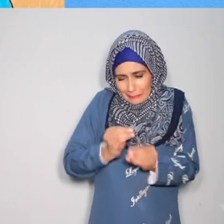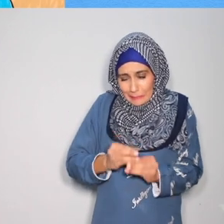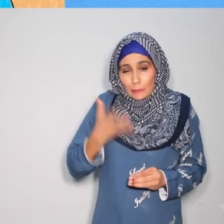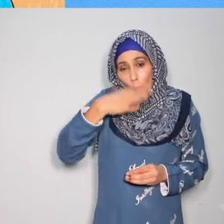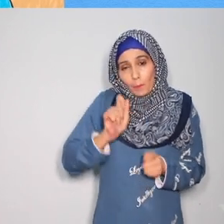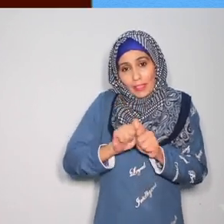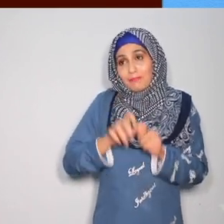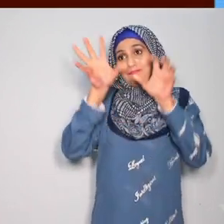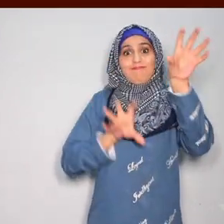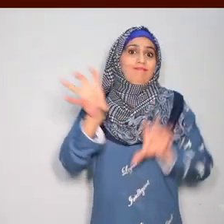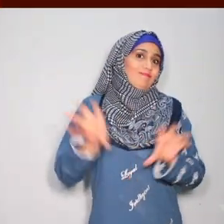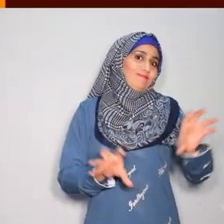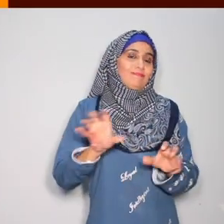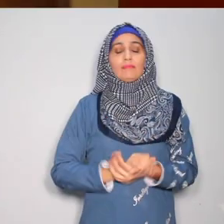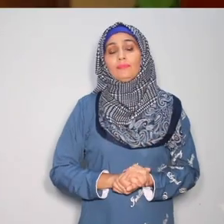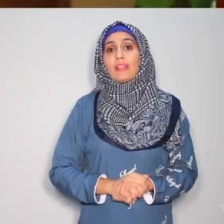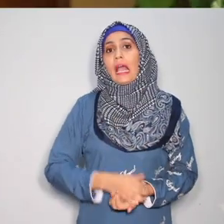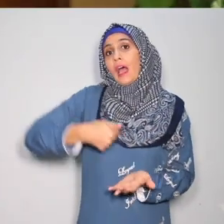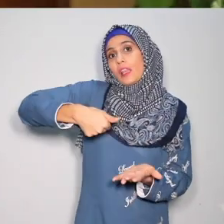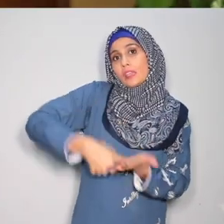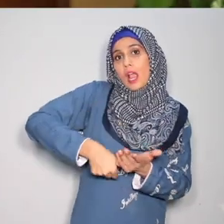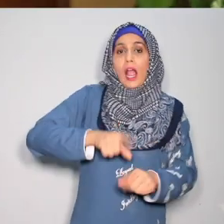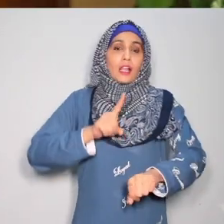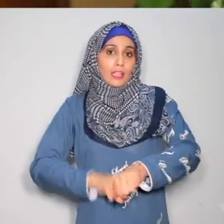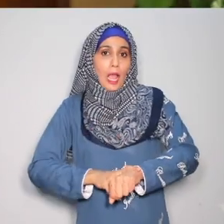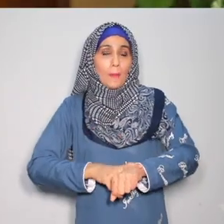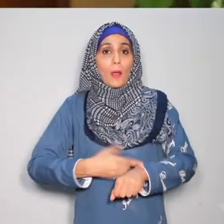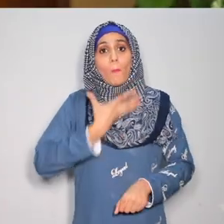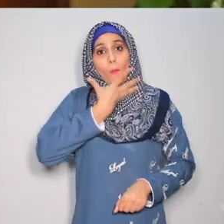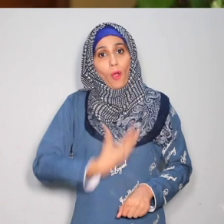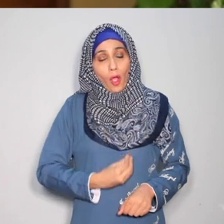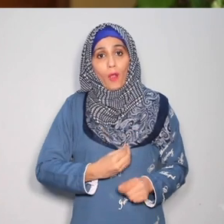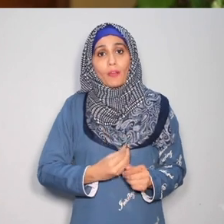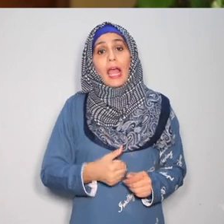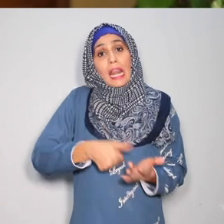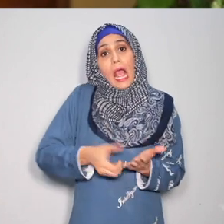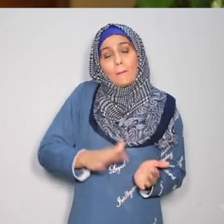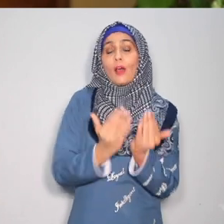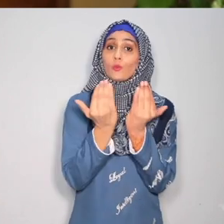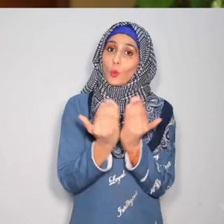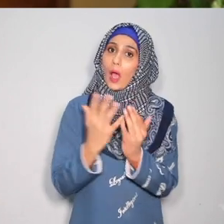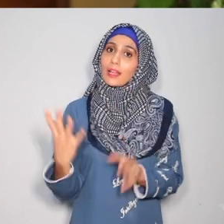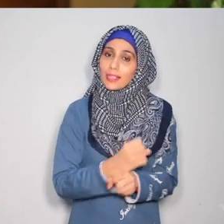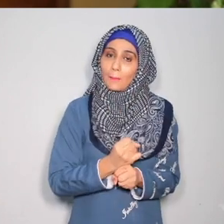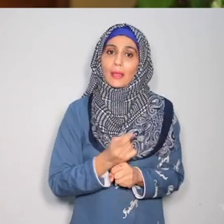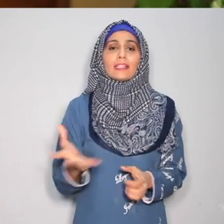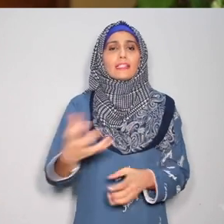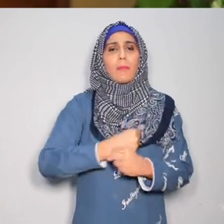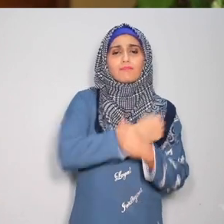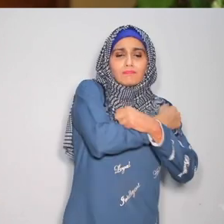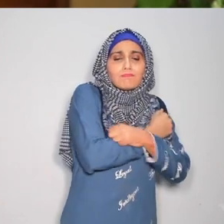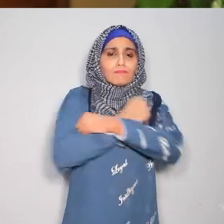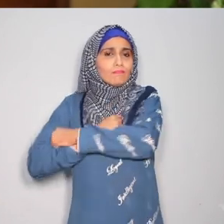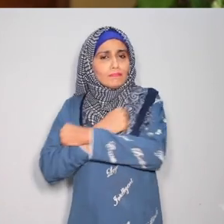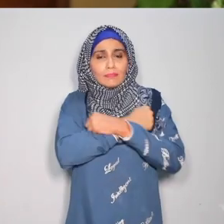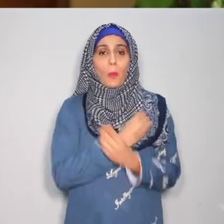बना लिया जाए। निकाह का वक्त आया। मौलवी साहब ने निकाह के बाद दुआ पढ़वाई और तमाम लोग आपस